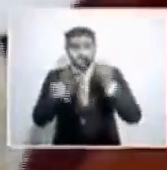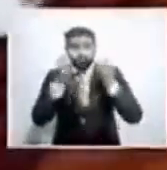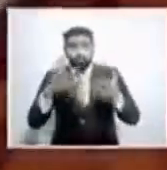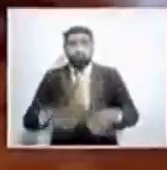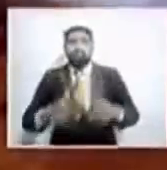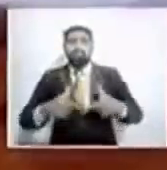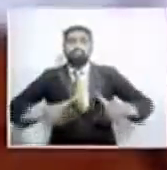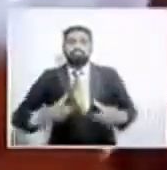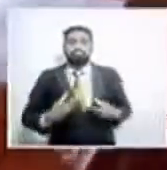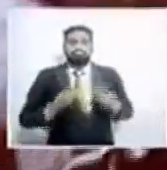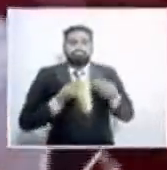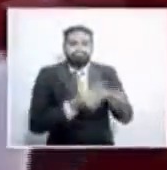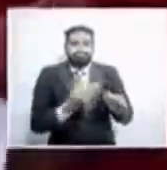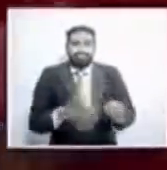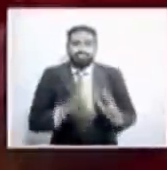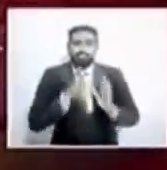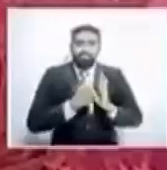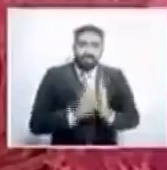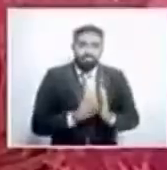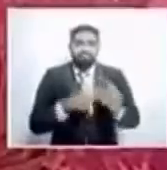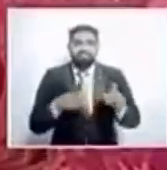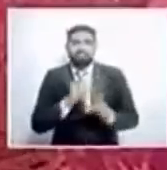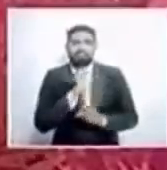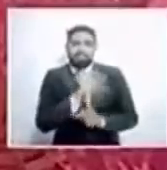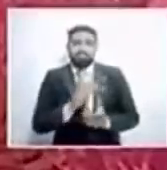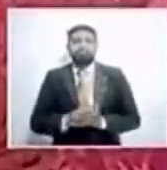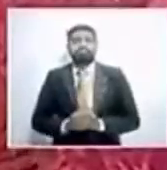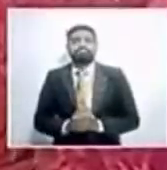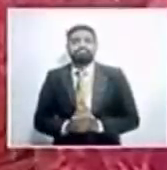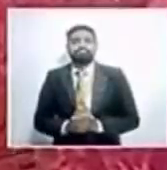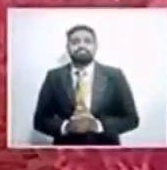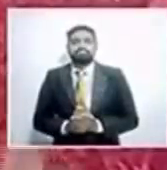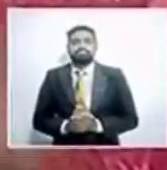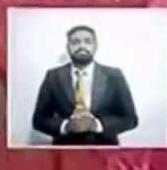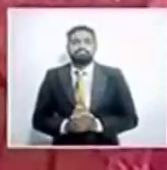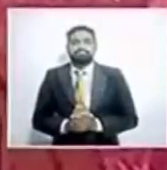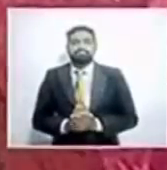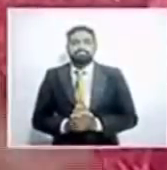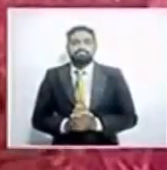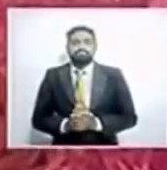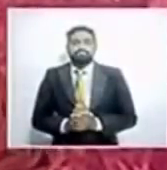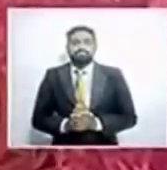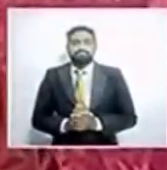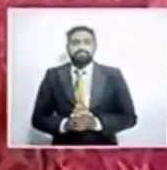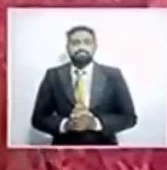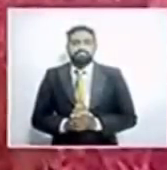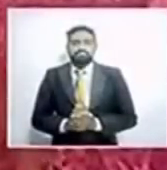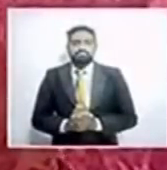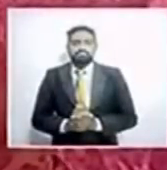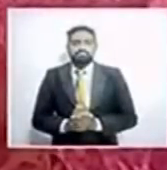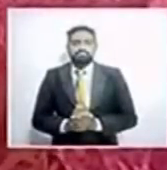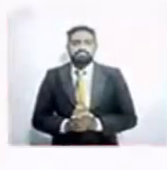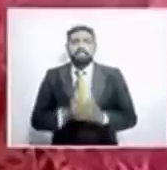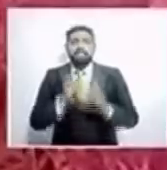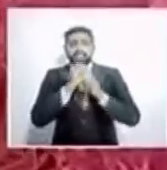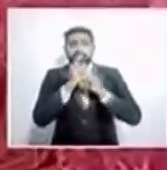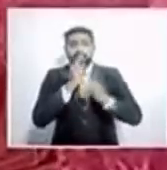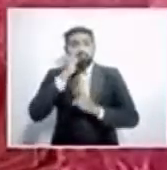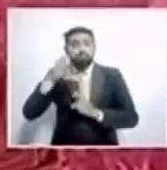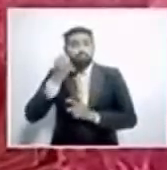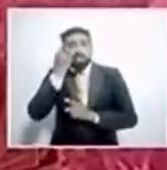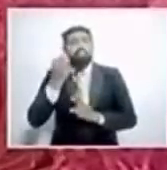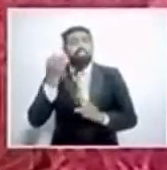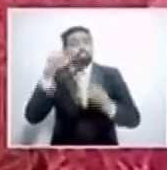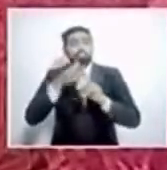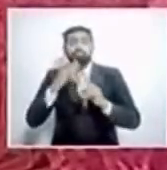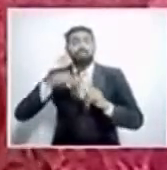දේශපාලකයන් නිතරම හිතන්නේ ඊළඟ මැතිවරණය ගැන. නායකයා හිතන්නේ ඊළඟ. Politicians always think about the next election. A leader thinks about